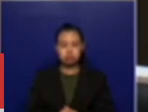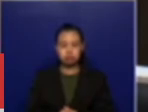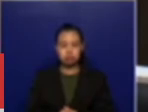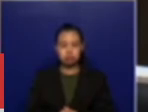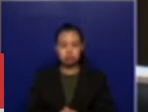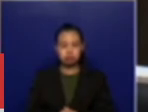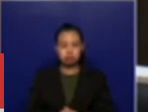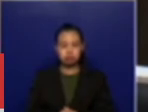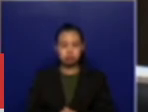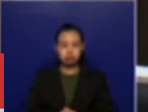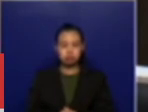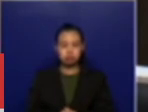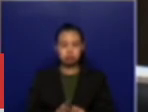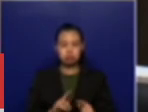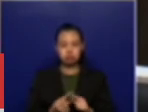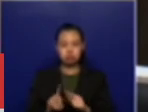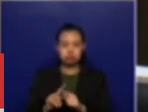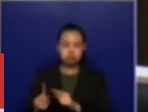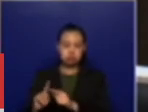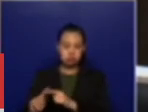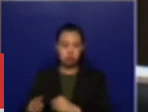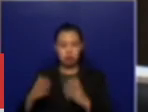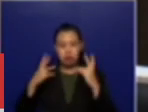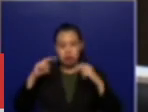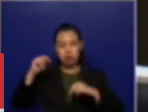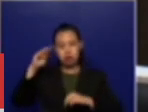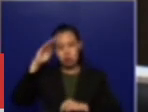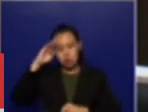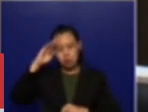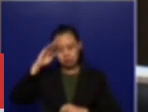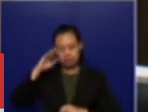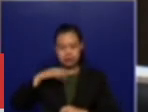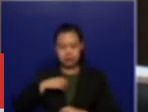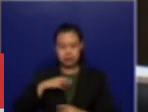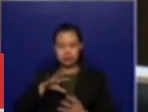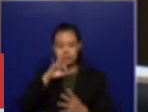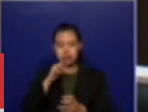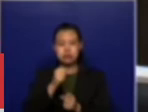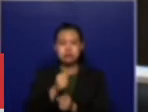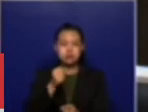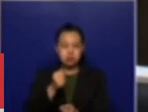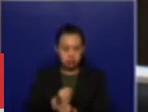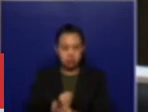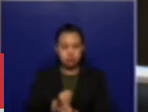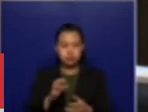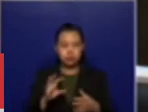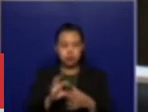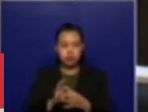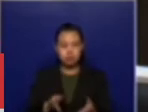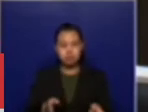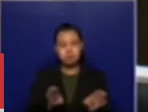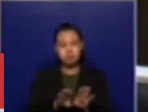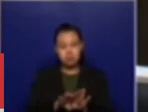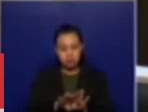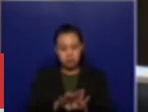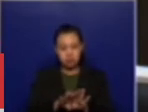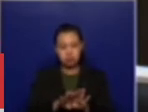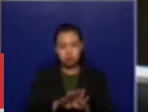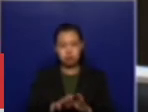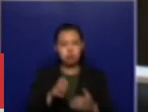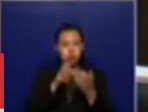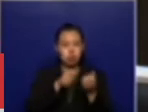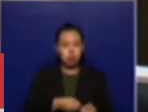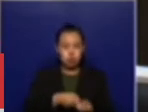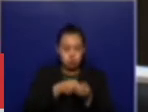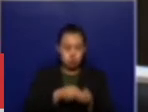ตัดสินใจไปทำเนี่ยนะครับจะเป็นเรื่องอะไรก็แล้วแต่นะครับจะเป็นเรื่องของการปิดเหมืองทองก็ดีนะครับจะเป็นเรื่อง